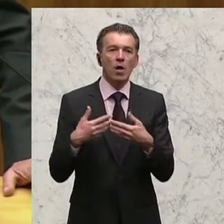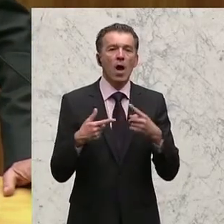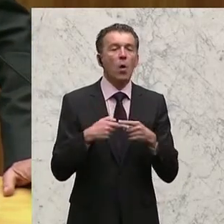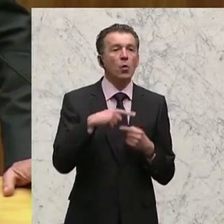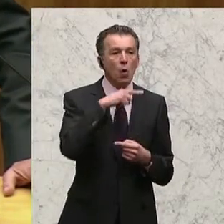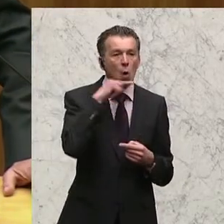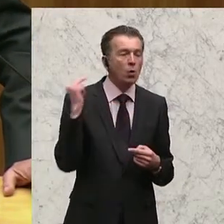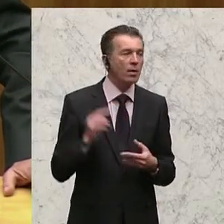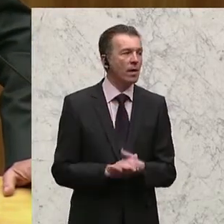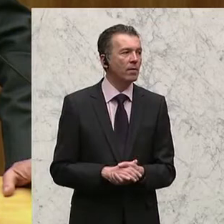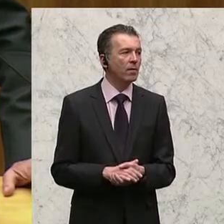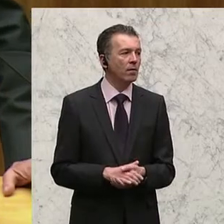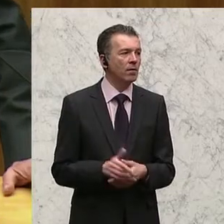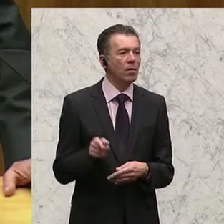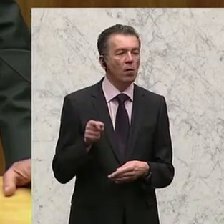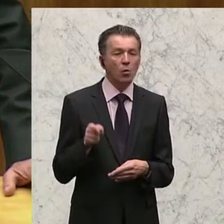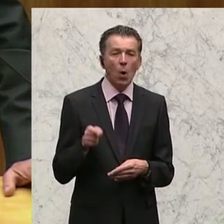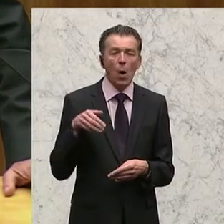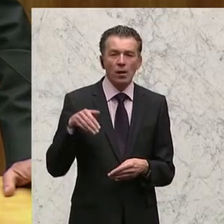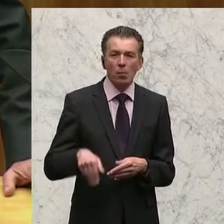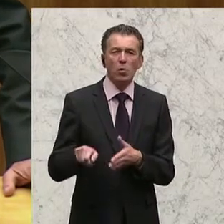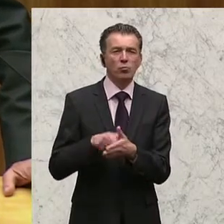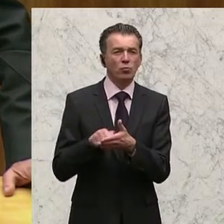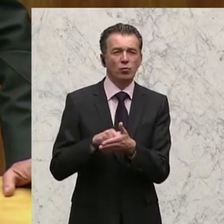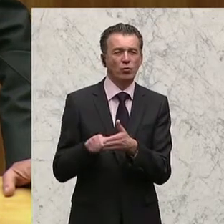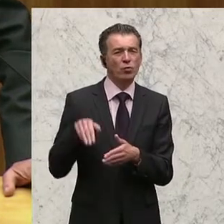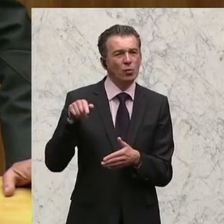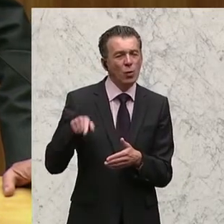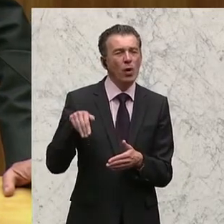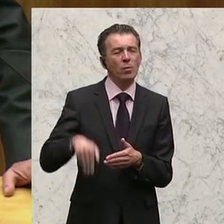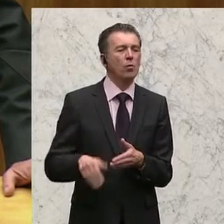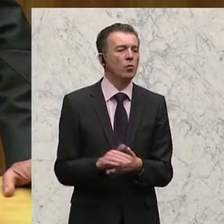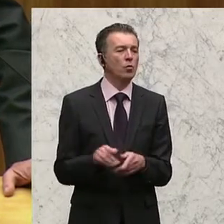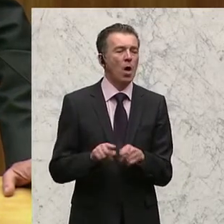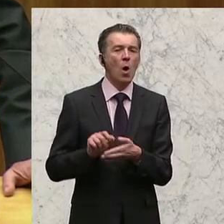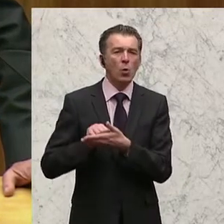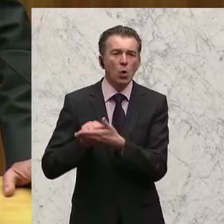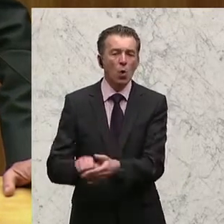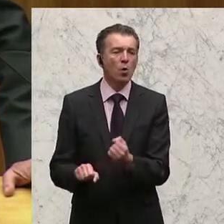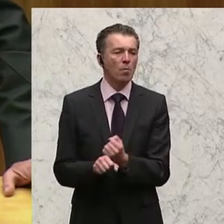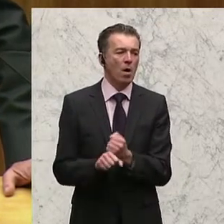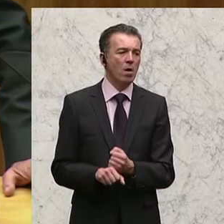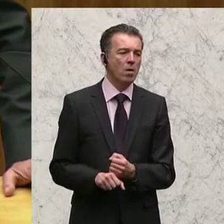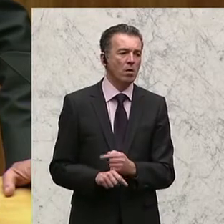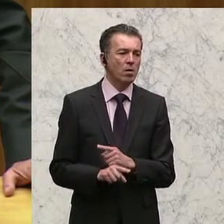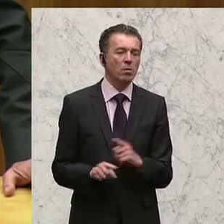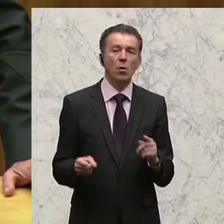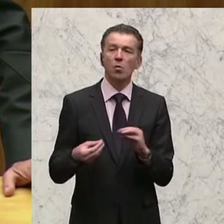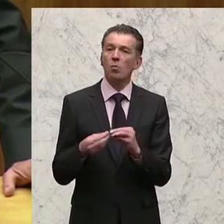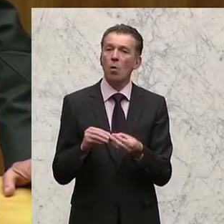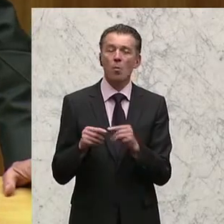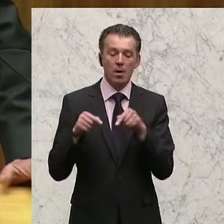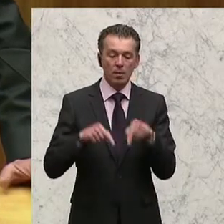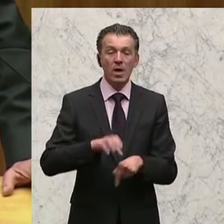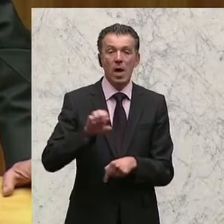Russland. Und dort haben wir den Hebel anzusetzen und dort haben wir dementsprechend auch Druck auszuüben, weil sonst werden wir dieses Problem